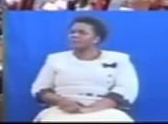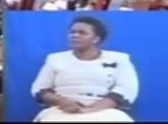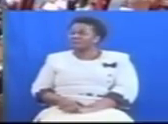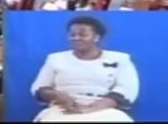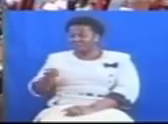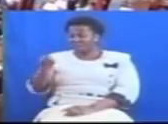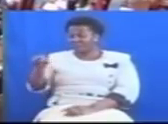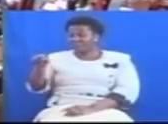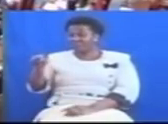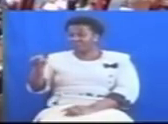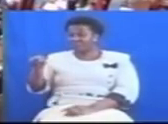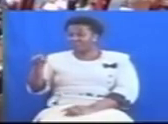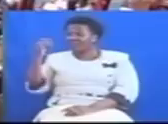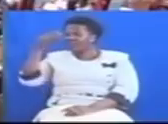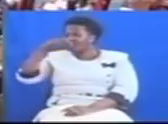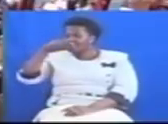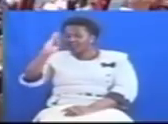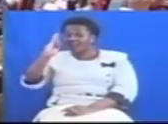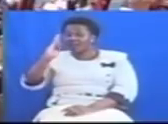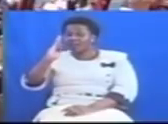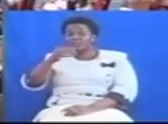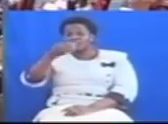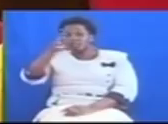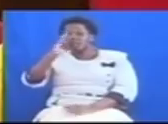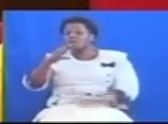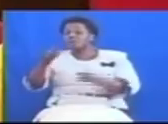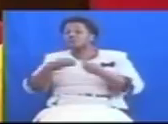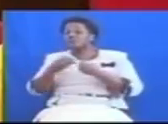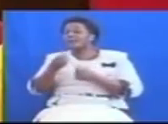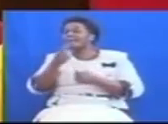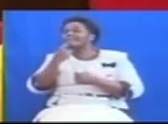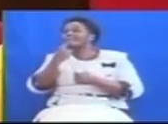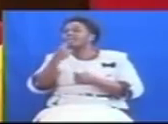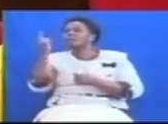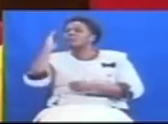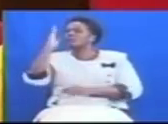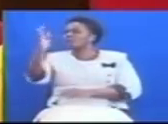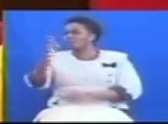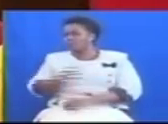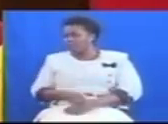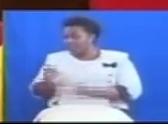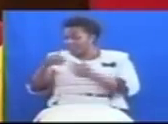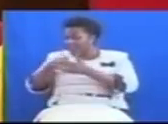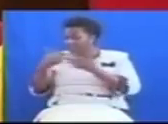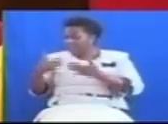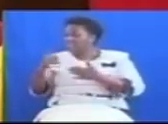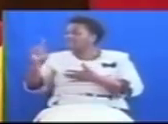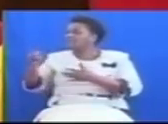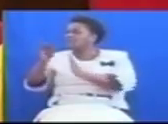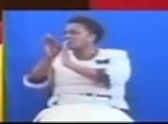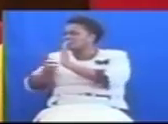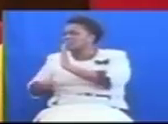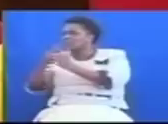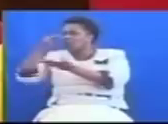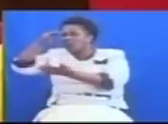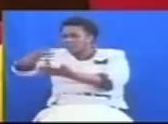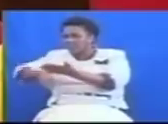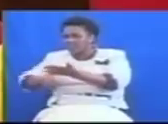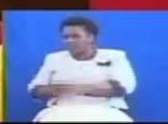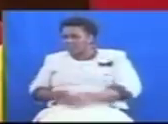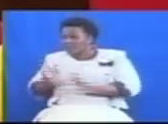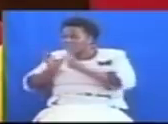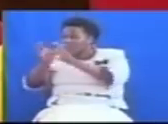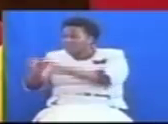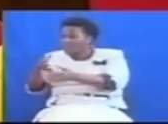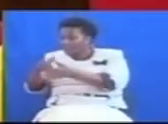limekuwa hali, serikali haitoi tamko la moja kwa moja, liko chini ya msajili wa hazina, lakini hakuna mwekezaji aliyejitokeza hadi